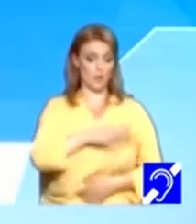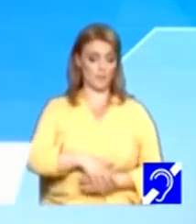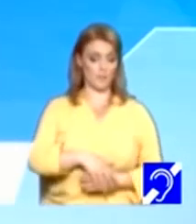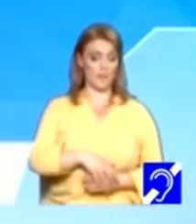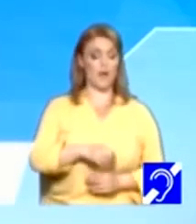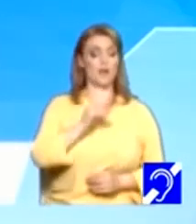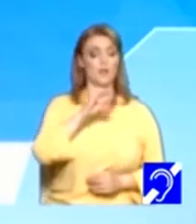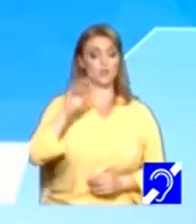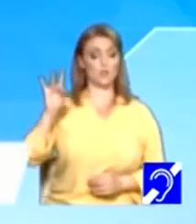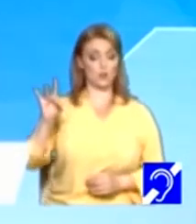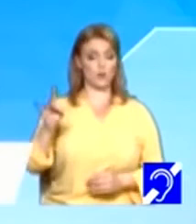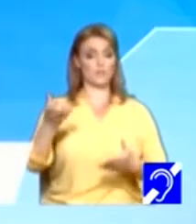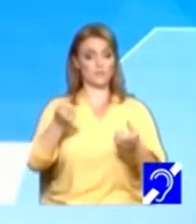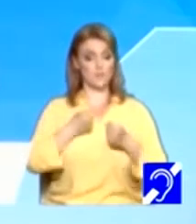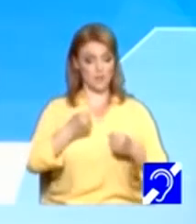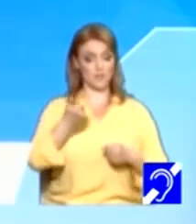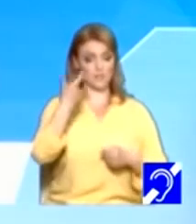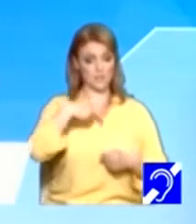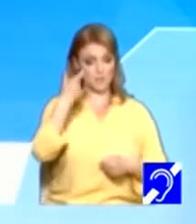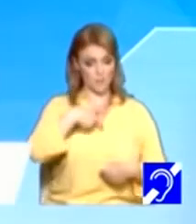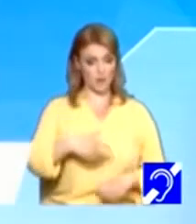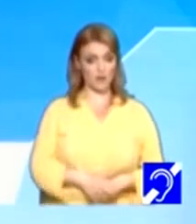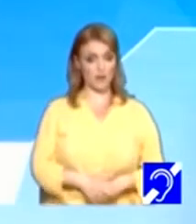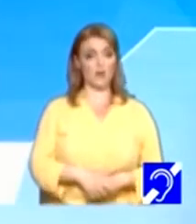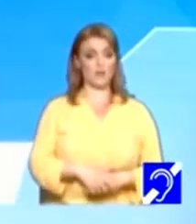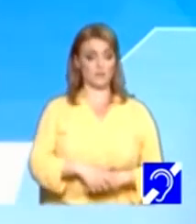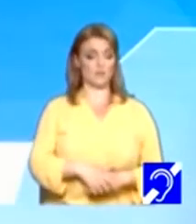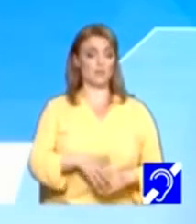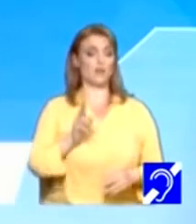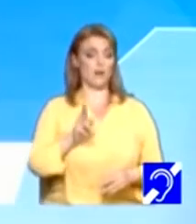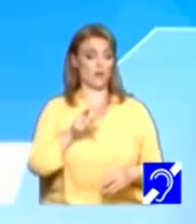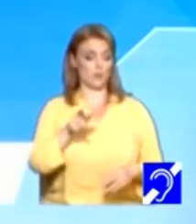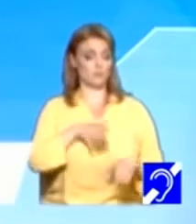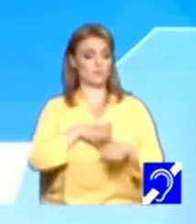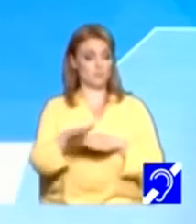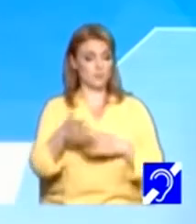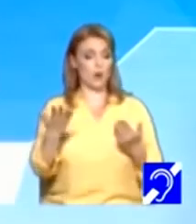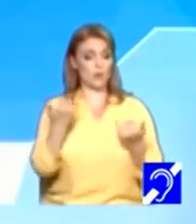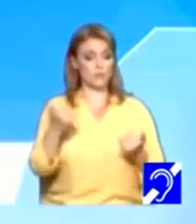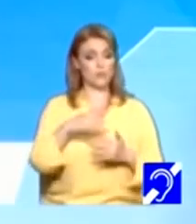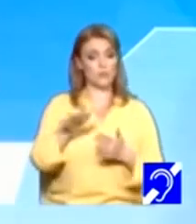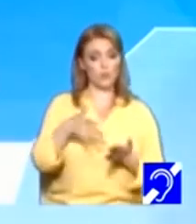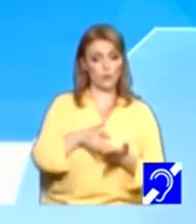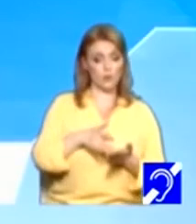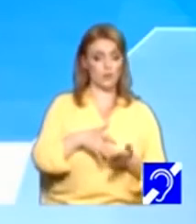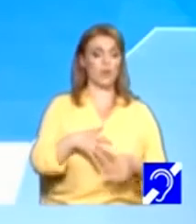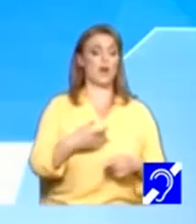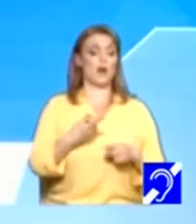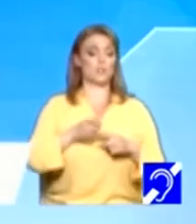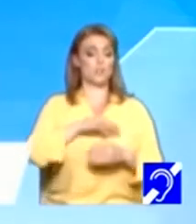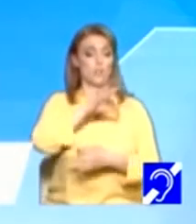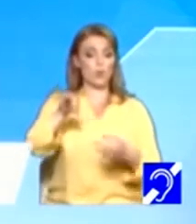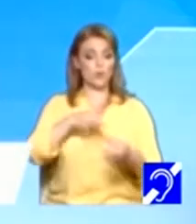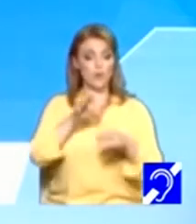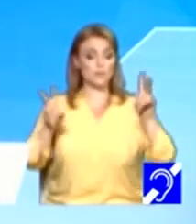astăzi acest model de dezvoltare are la bază ani munciți și pentru noi acest proiect de dezvoltare care se numește Municipiu